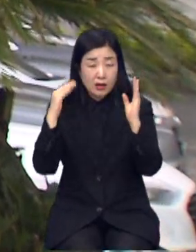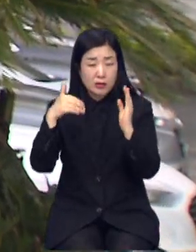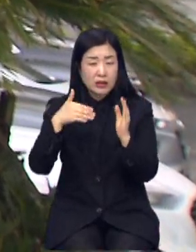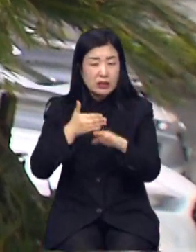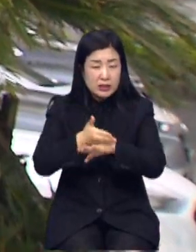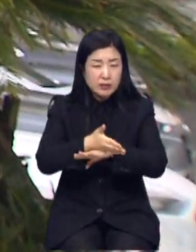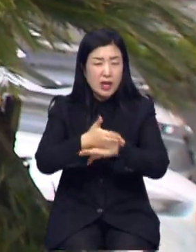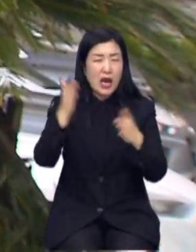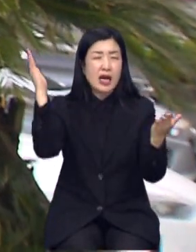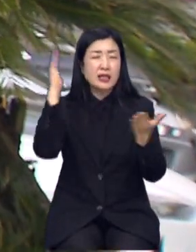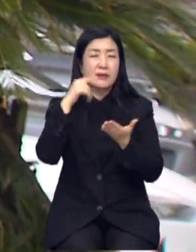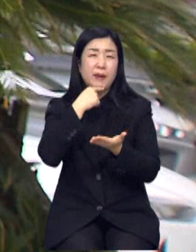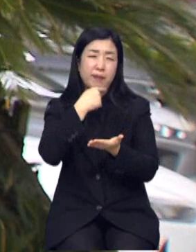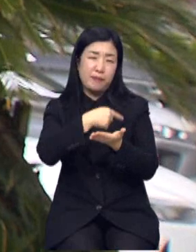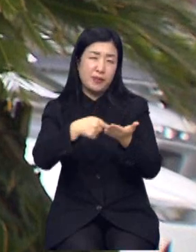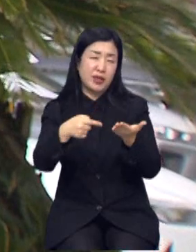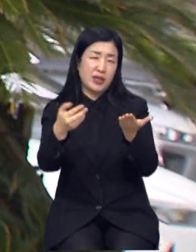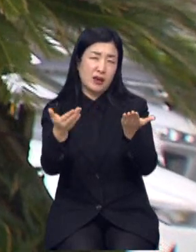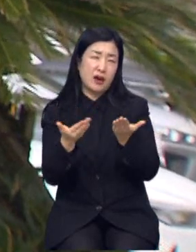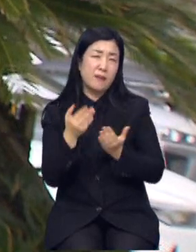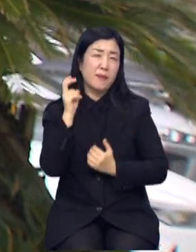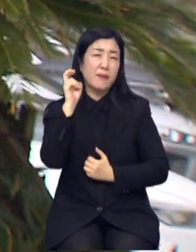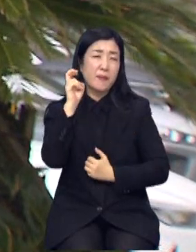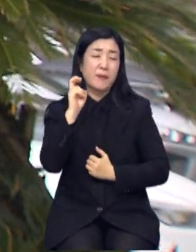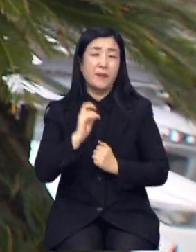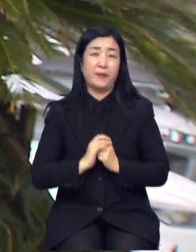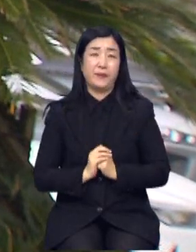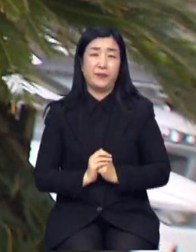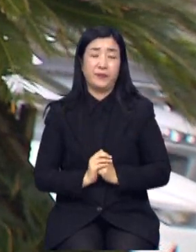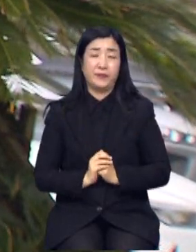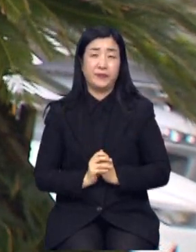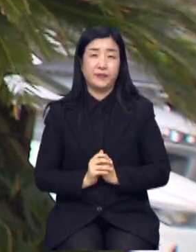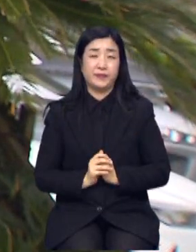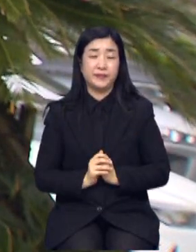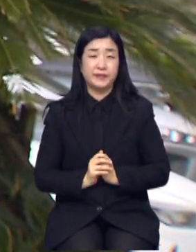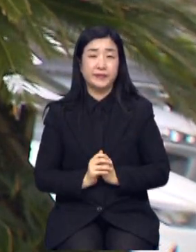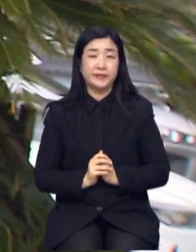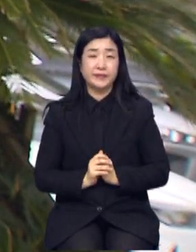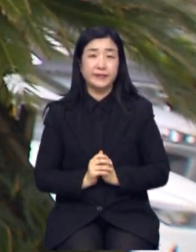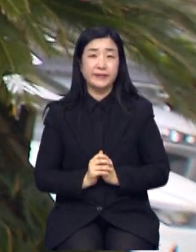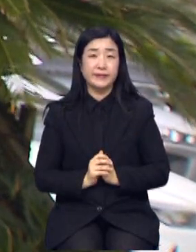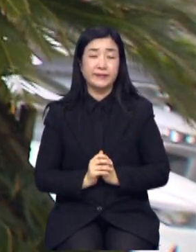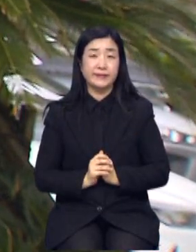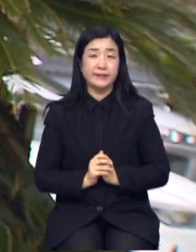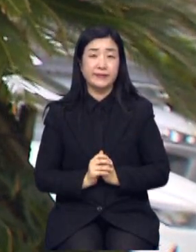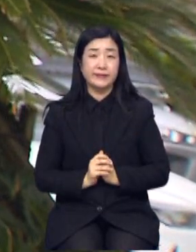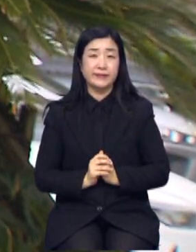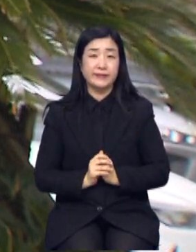애꿎은 학생들만 피해를 보지 않을까 우려됩니다. MBC 뉴스 송원일입니다.